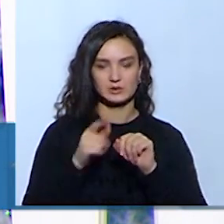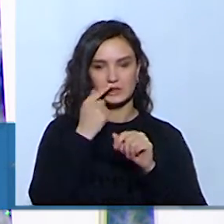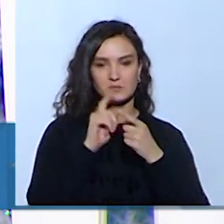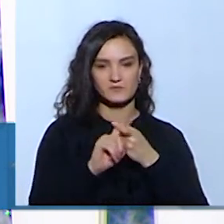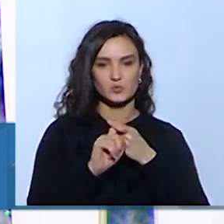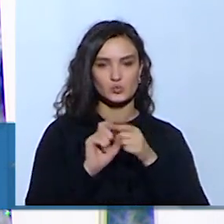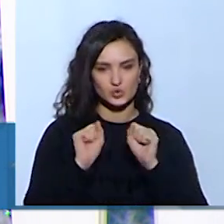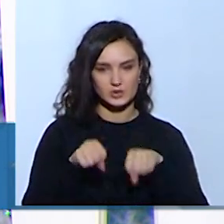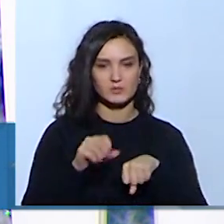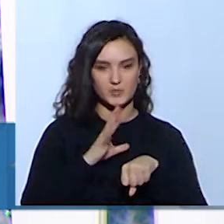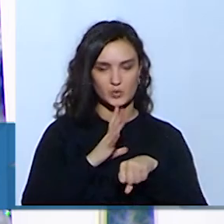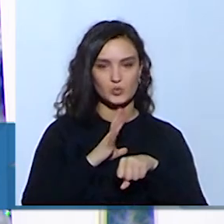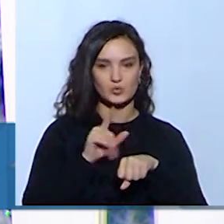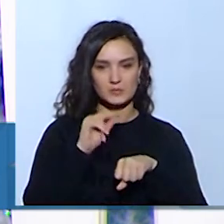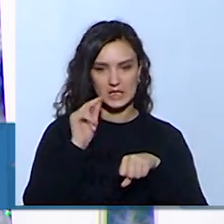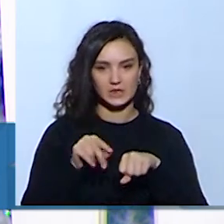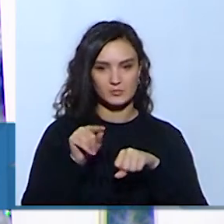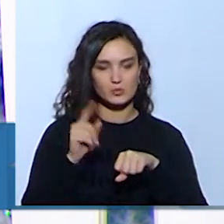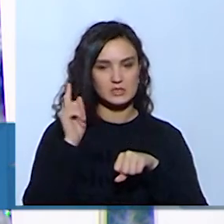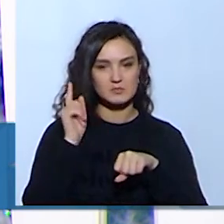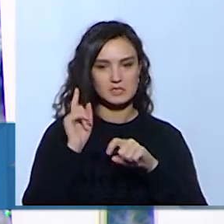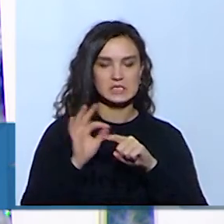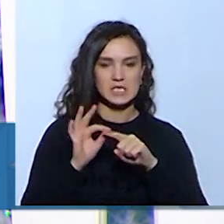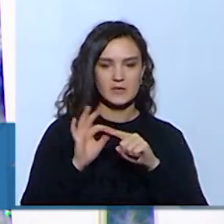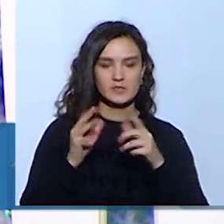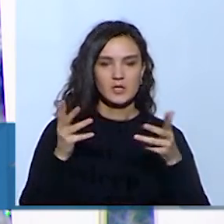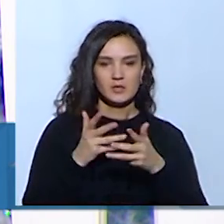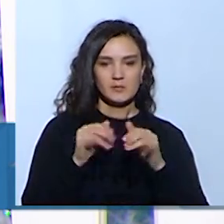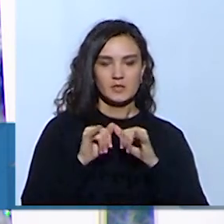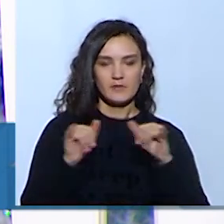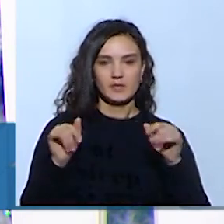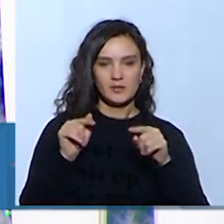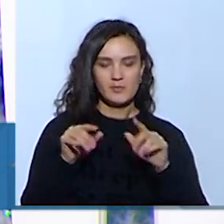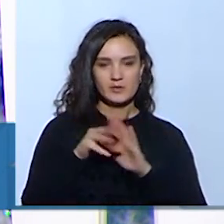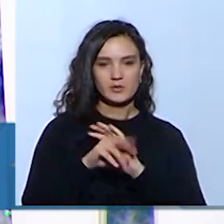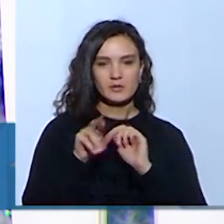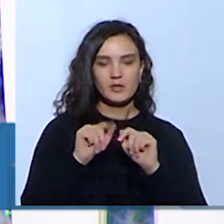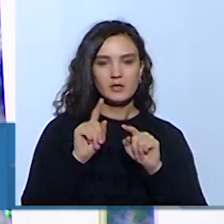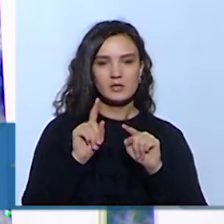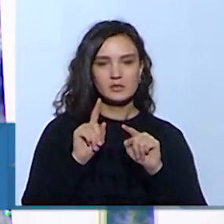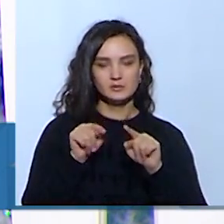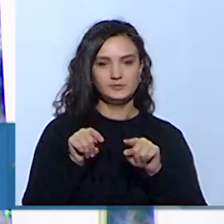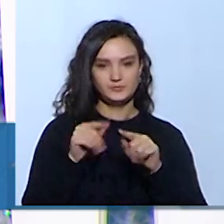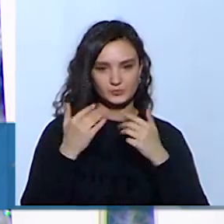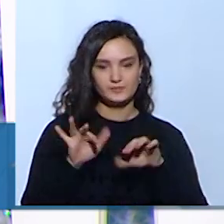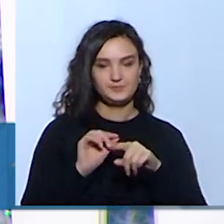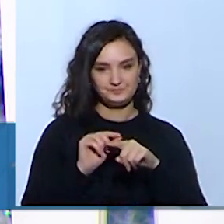გრიპის ვირუსი შეიძლება იყოს ბრალდებული სმენის ნერვის ანთების განვითარებაში, რაც თავისთავად უკვე